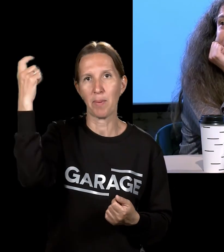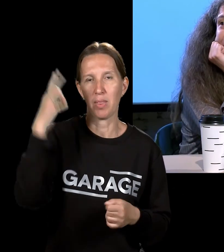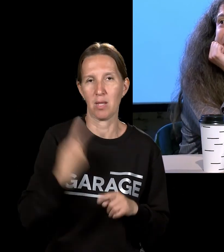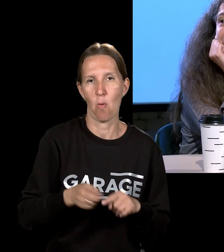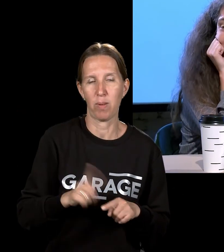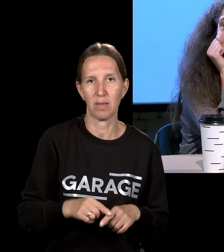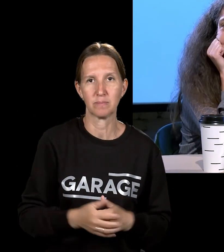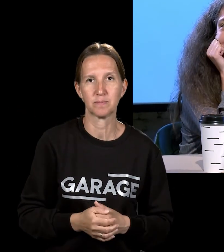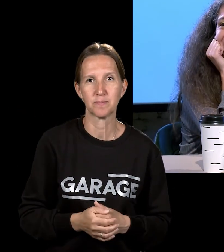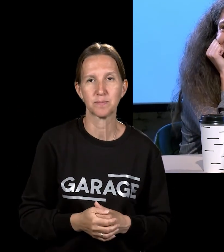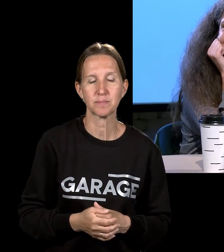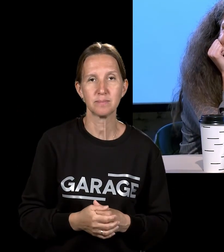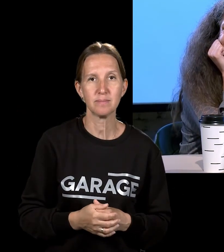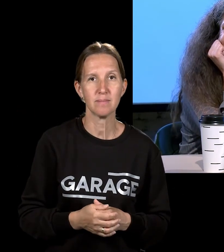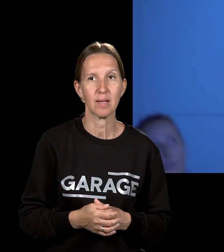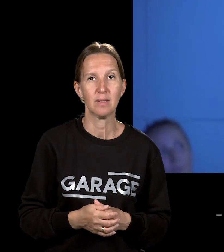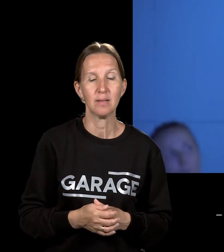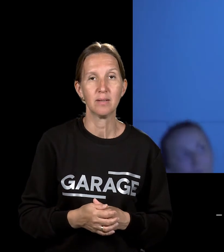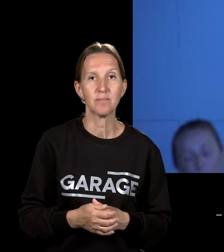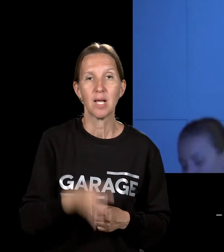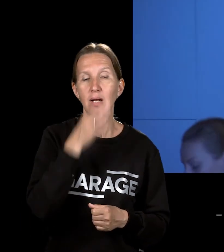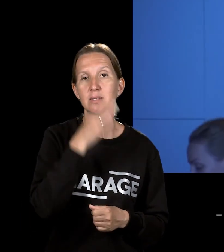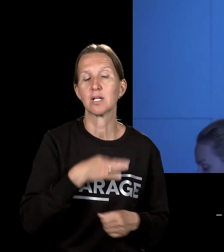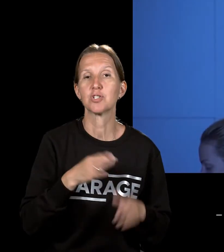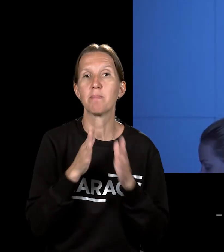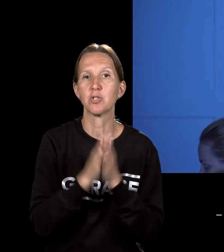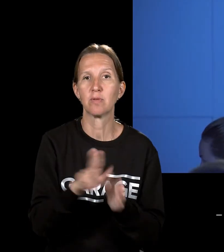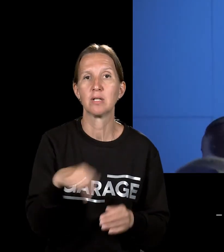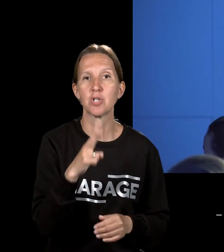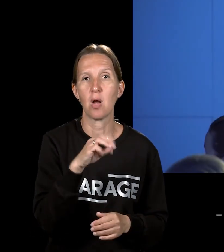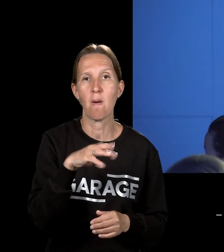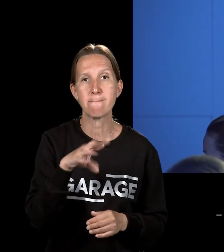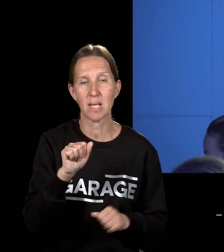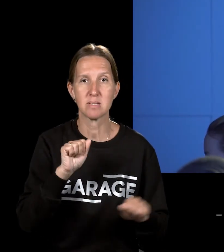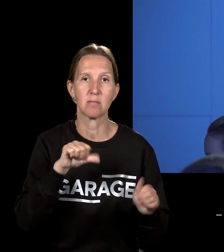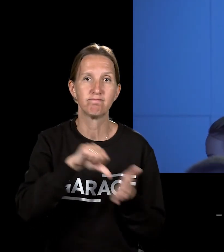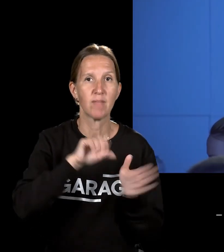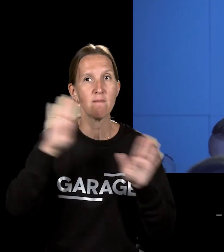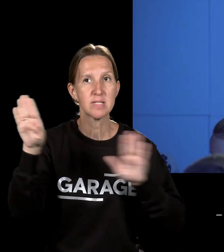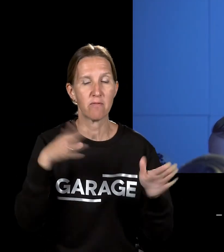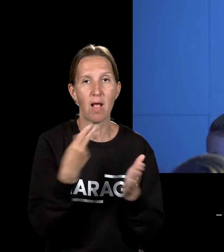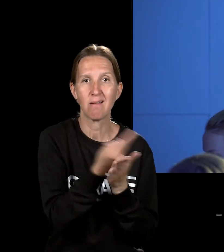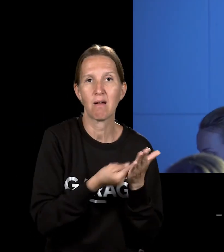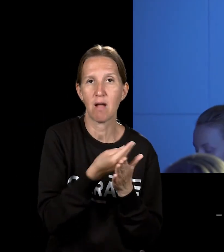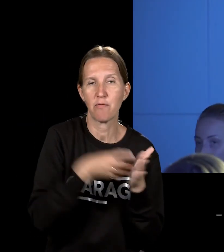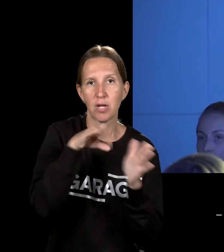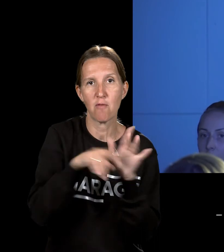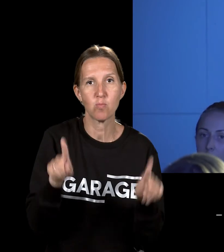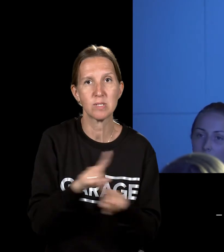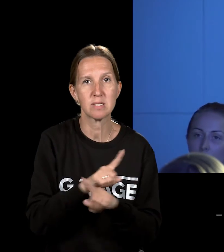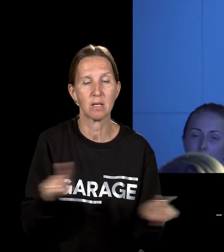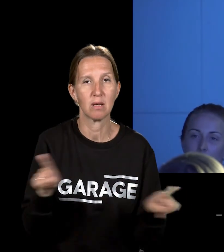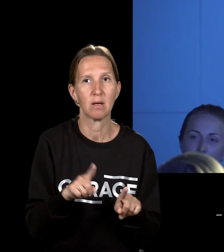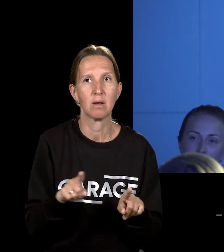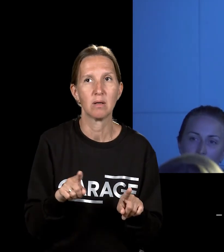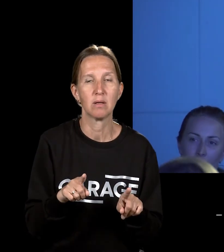за напоминание об этом. Ку-ку. Слышно все? Скажите, пожалуйста, Джакамити выставлял свою графику